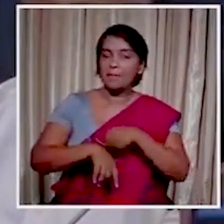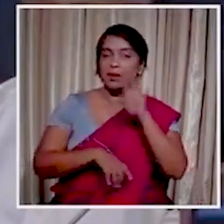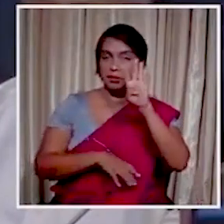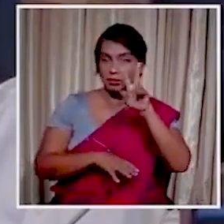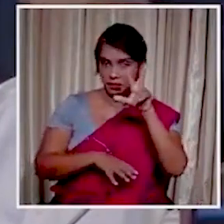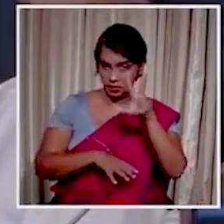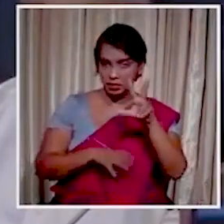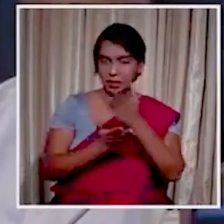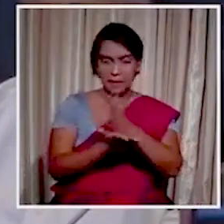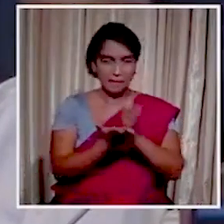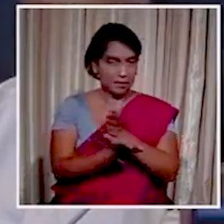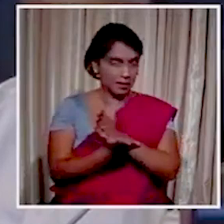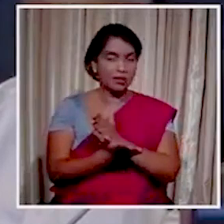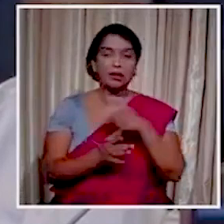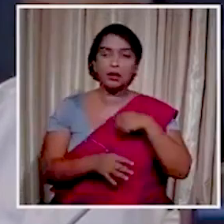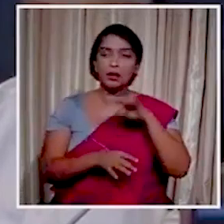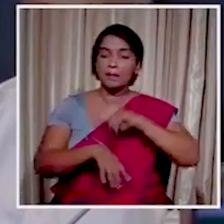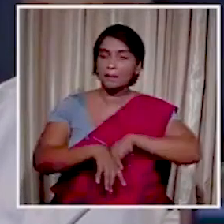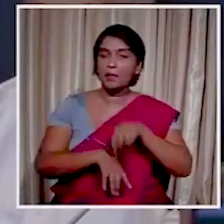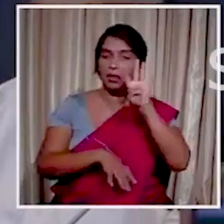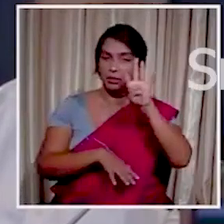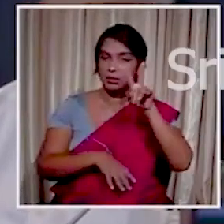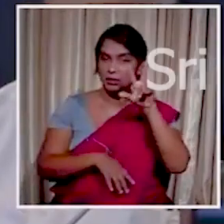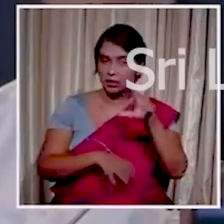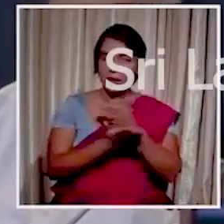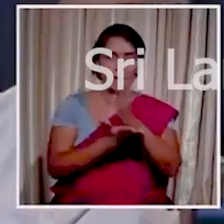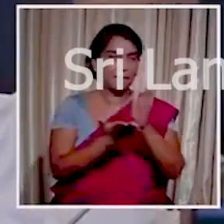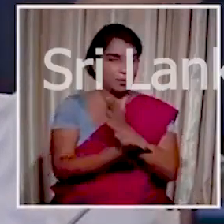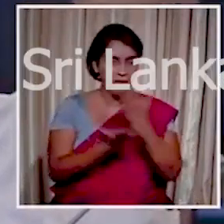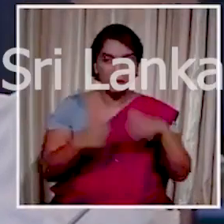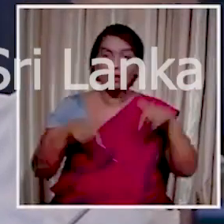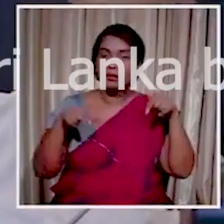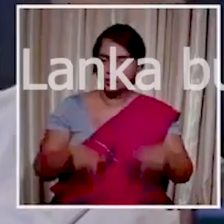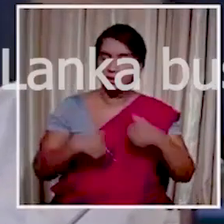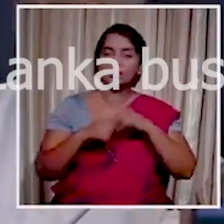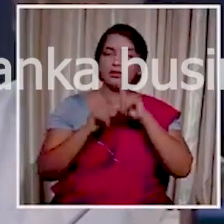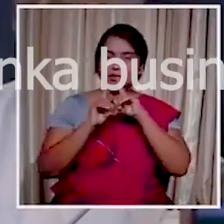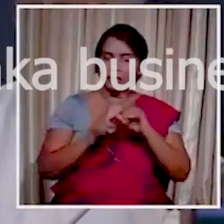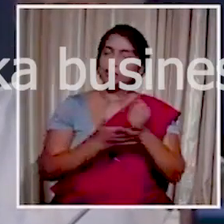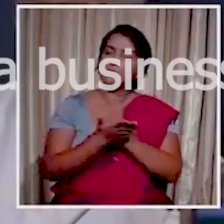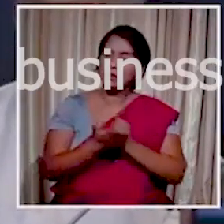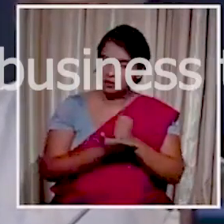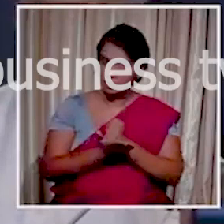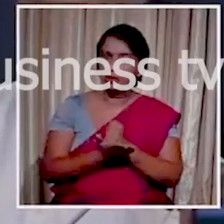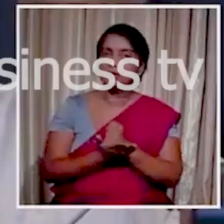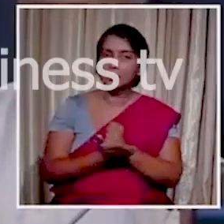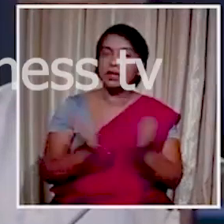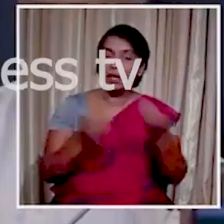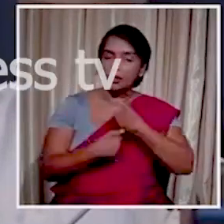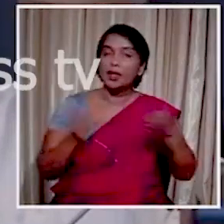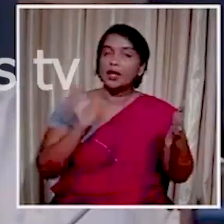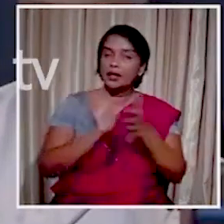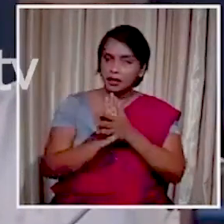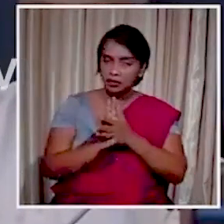පැය 48ක් තිබුණා බෙදෙන්න. අපි පැය 48 අපි බෙදුනා. දැන් මං ඉල්ලනවා සියලු දෙනාගෙන්ම අපි එකට එකතු